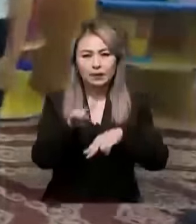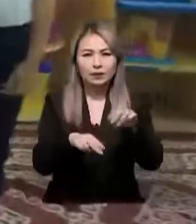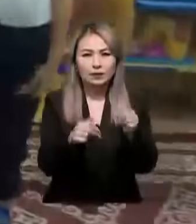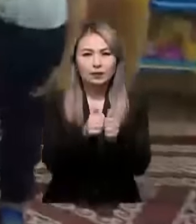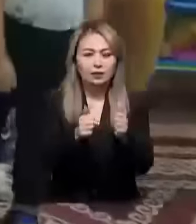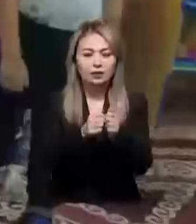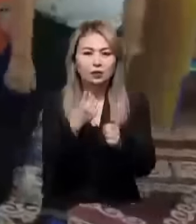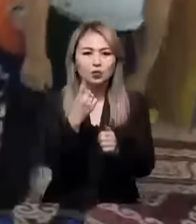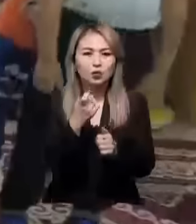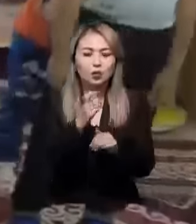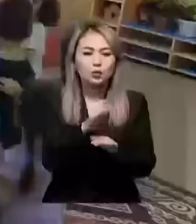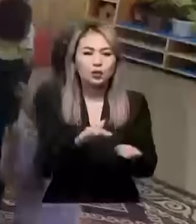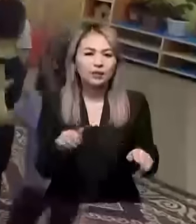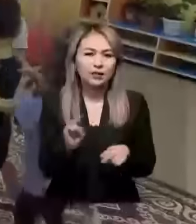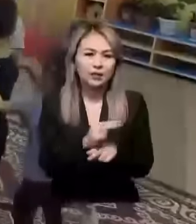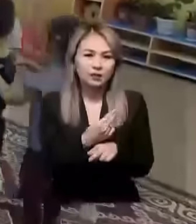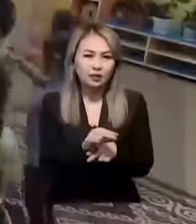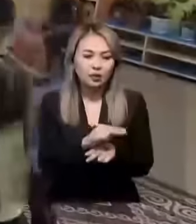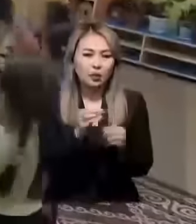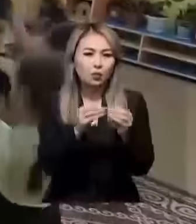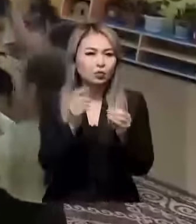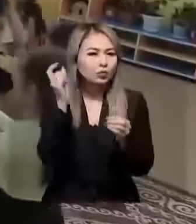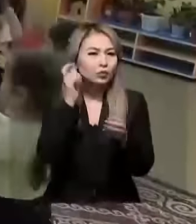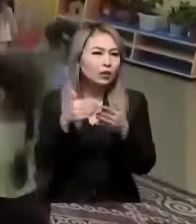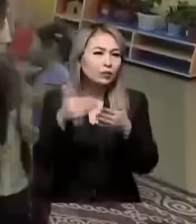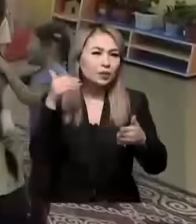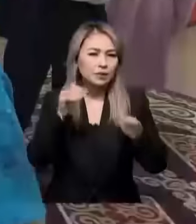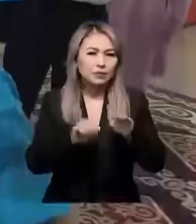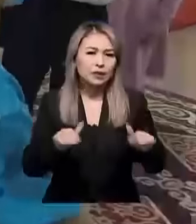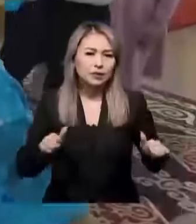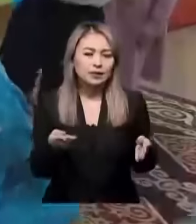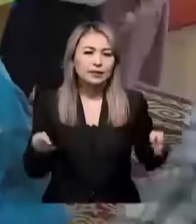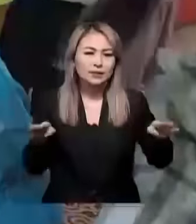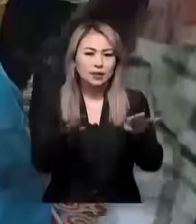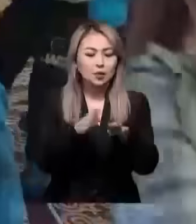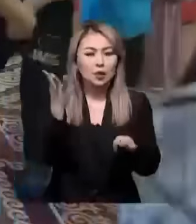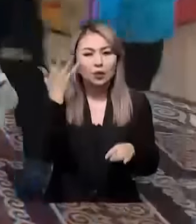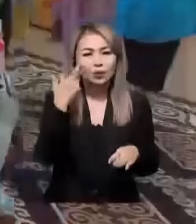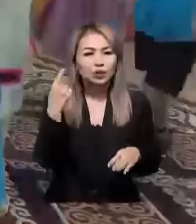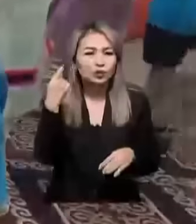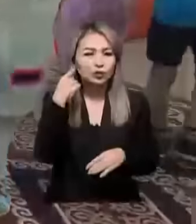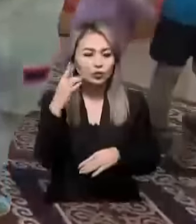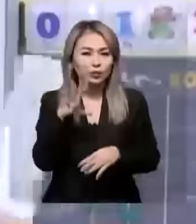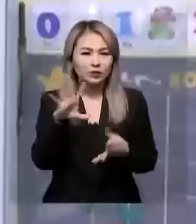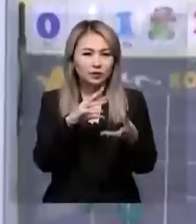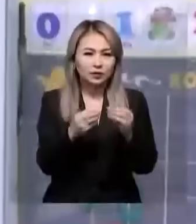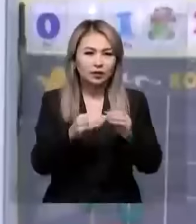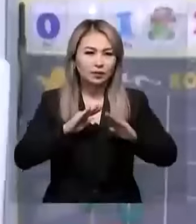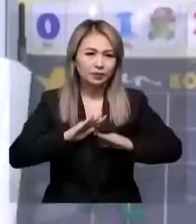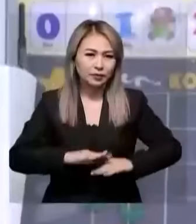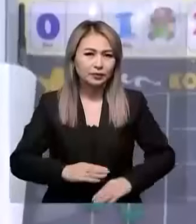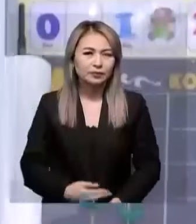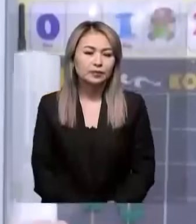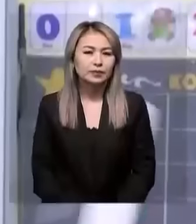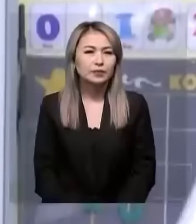ғимаратта 100 бала тәрбиеленеді. 10 жыл бұрын салынған балабақшаның жабылатындығын естіген жұрттың көңілі алаң. Біздің балаларға бұл